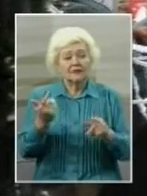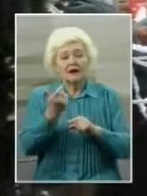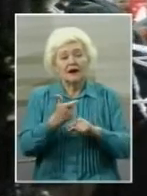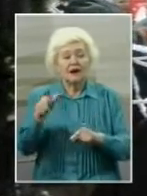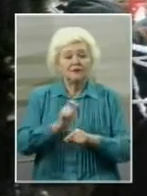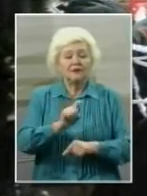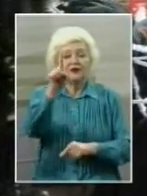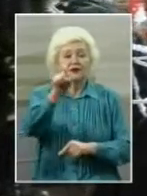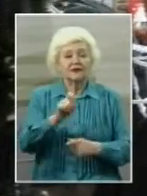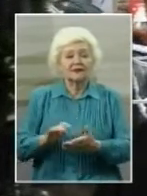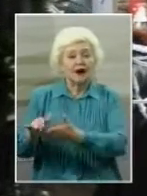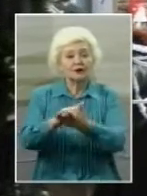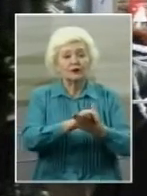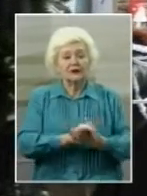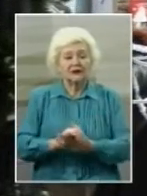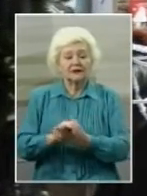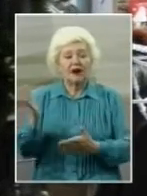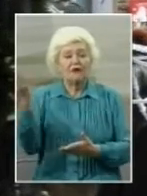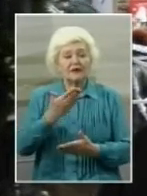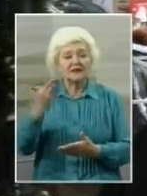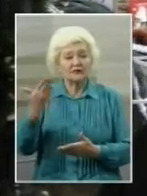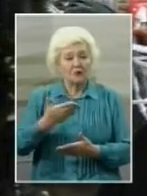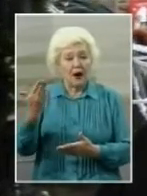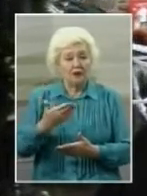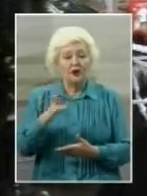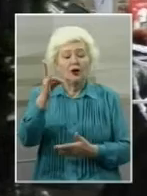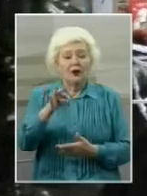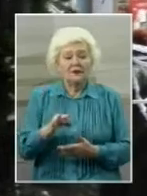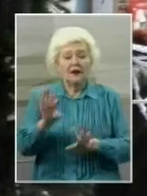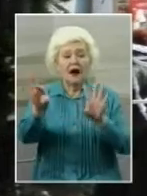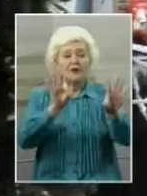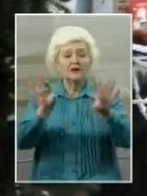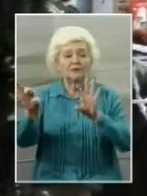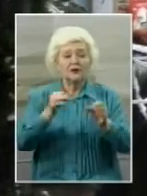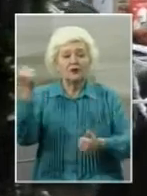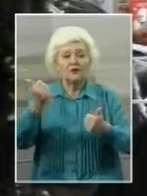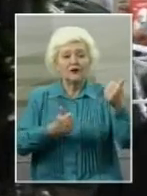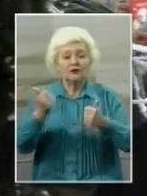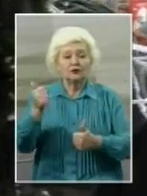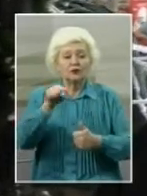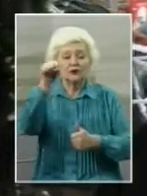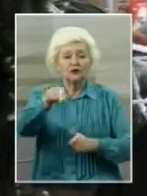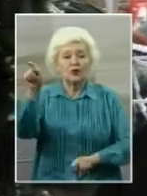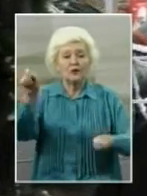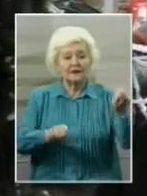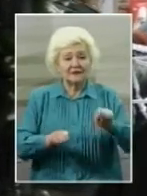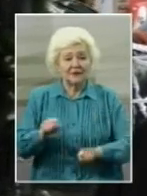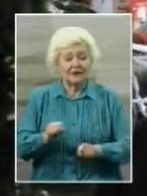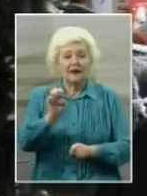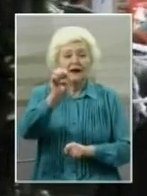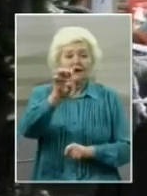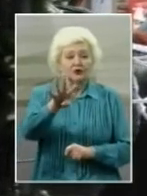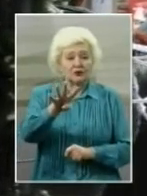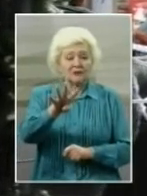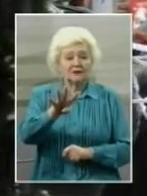більше 100 колективів виступало на відбіркових турах цього фестивалю. І